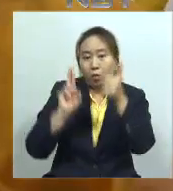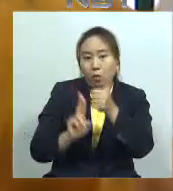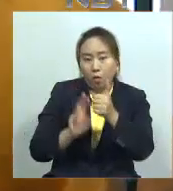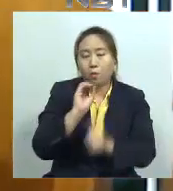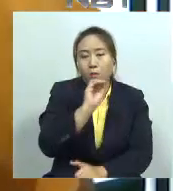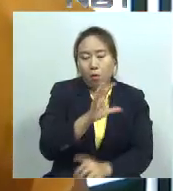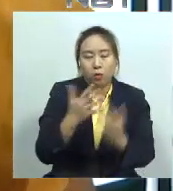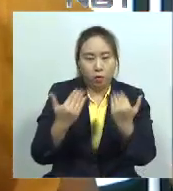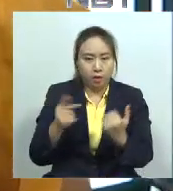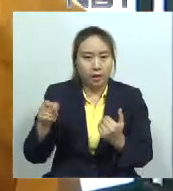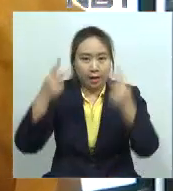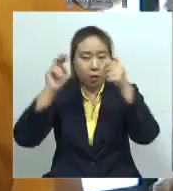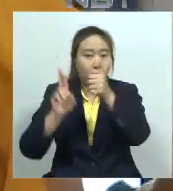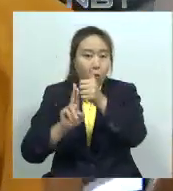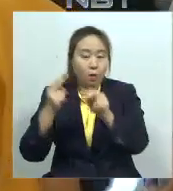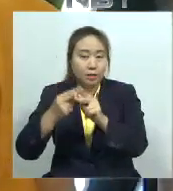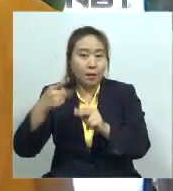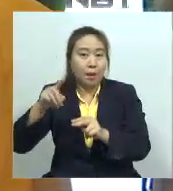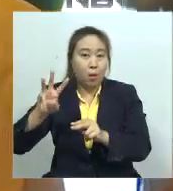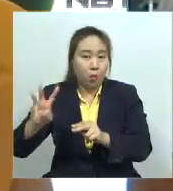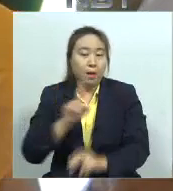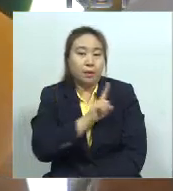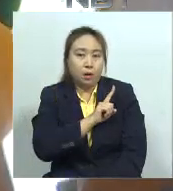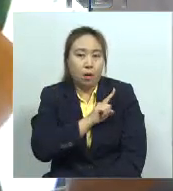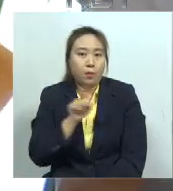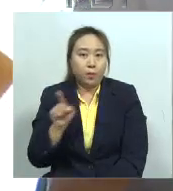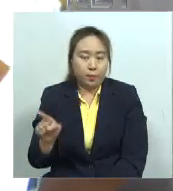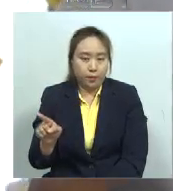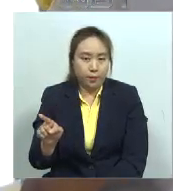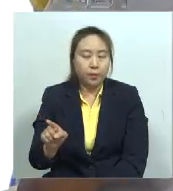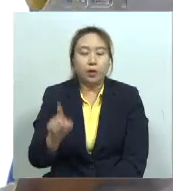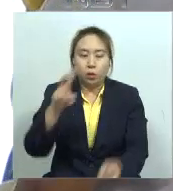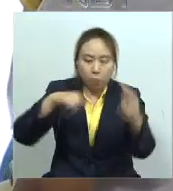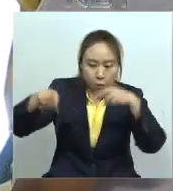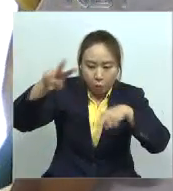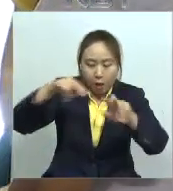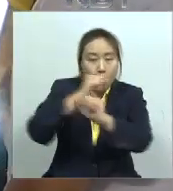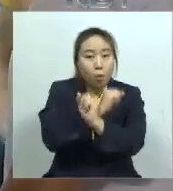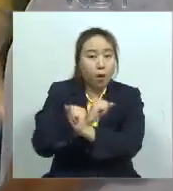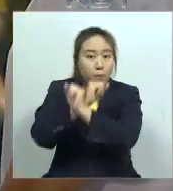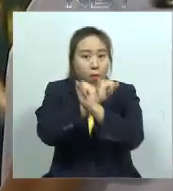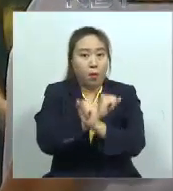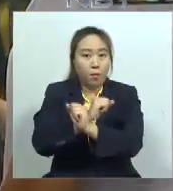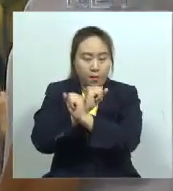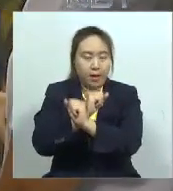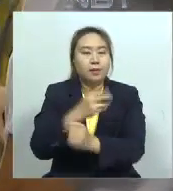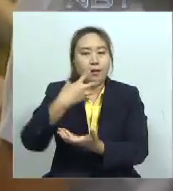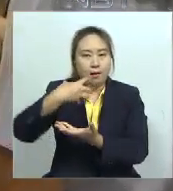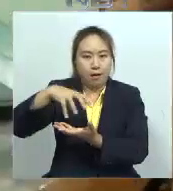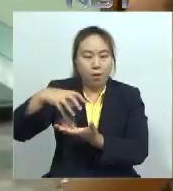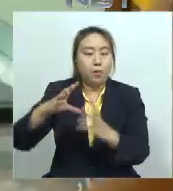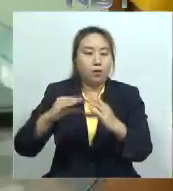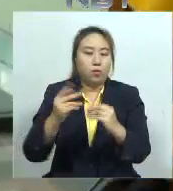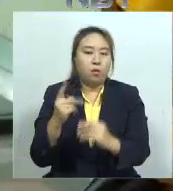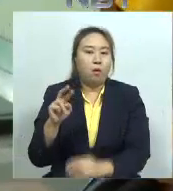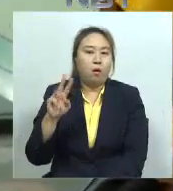รื่องนี้พลเอกประวิตรวงษ์สุวรรณรองนายกรัฐมนตรีในฐานะที่เป็นผู้รับผิดชอบด้านการรักษาความปลอดภัยได้รายงานสถานการณ์ในที่ประชุมค